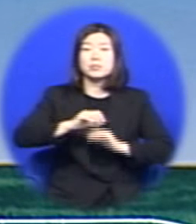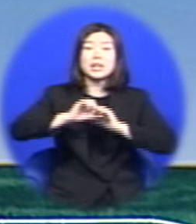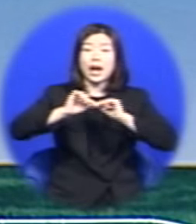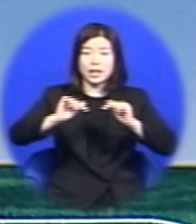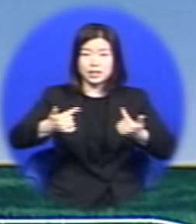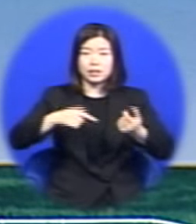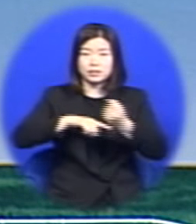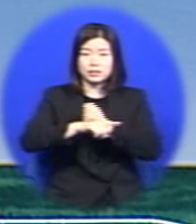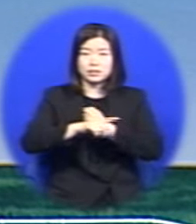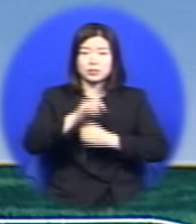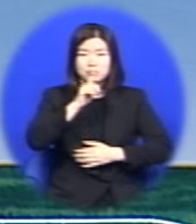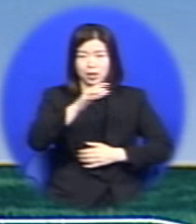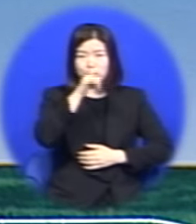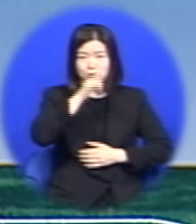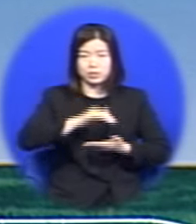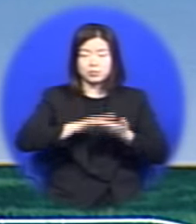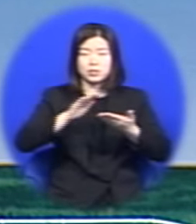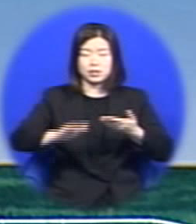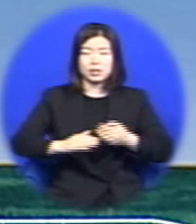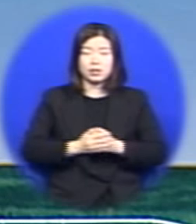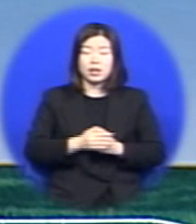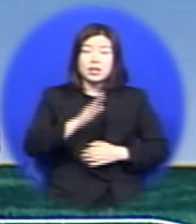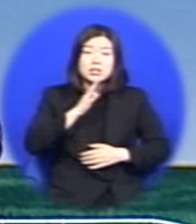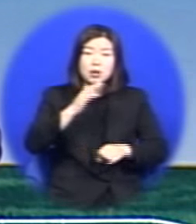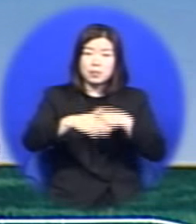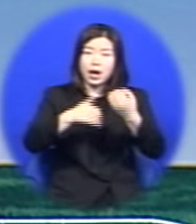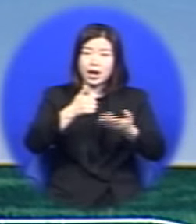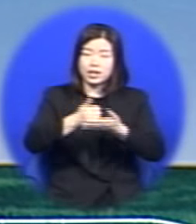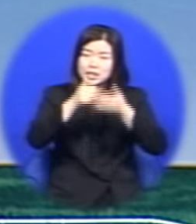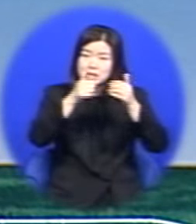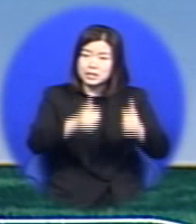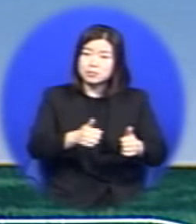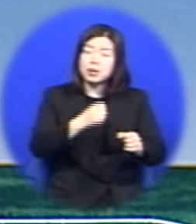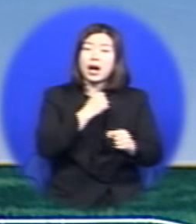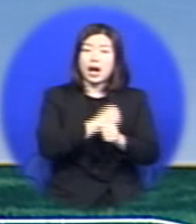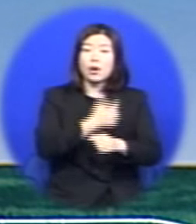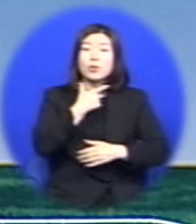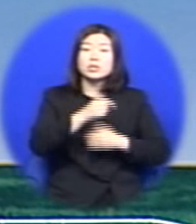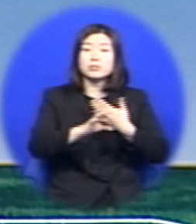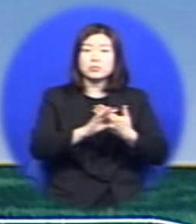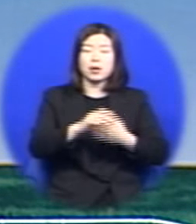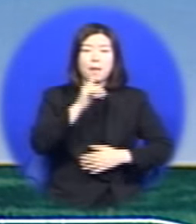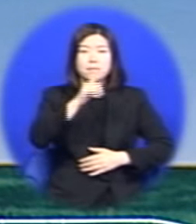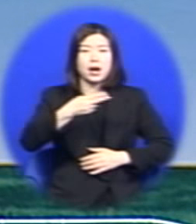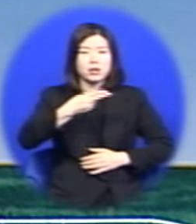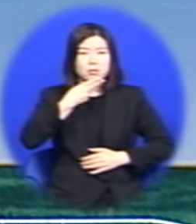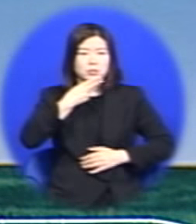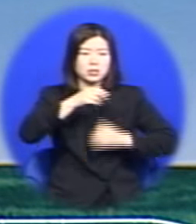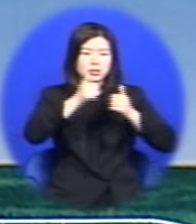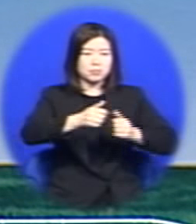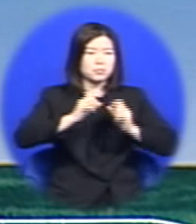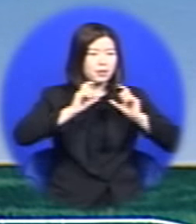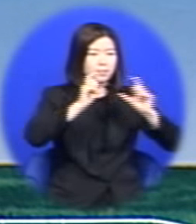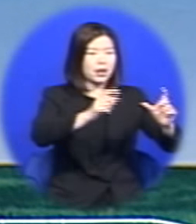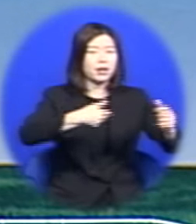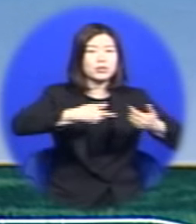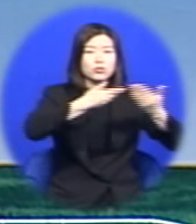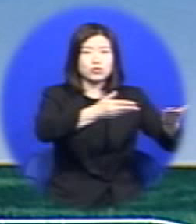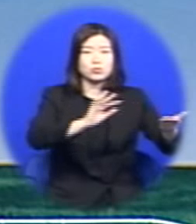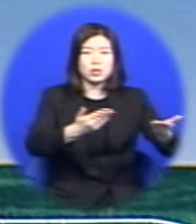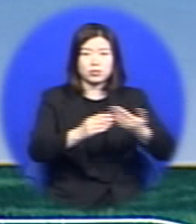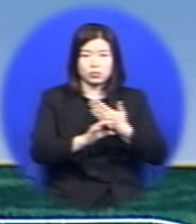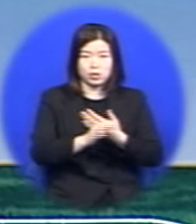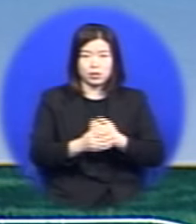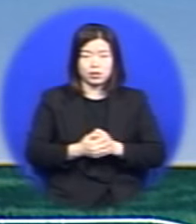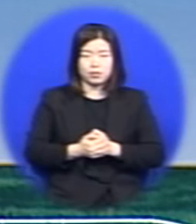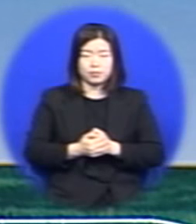않으시다는 뜻을 말씀하는 것입니다. 정말 하나님이 심판하실 것이면 말 없이 심판하시면 되는 거죠. 내가